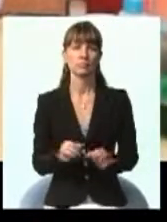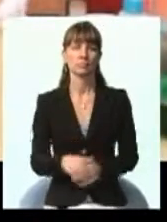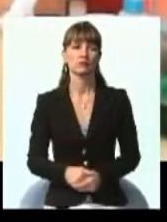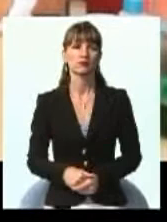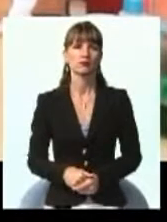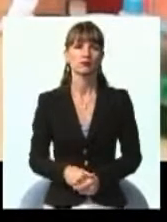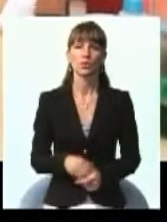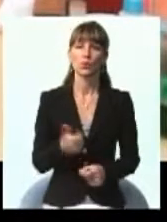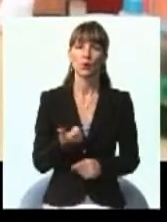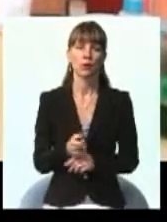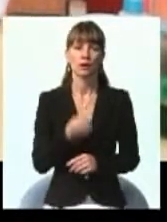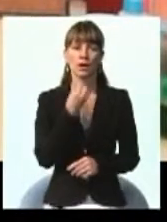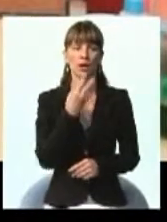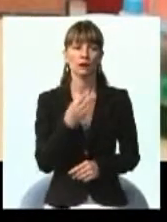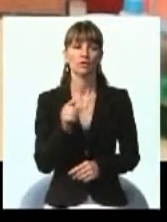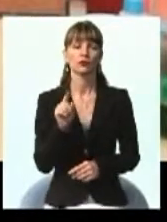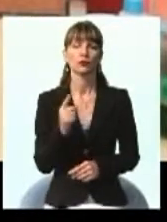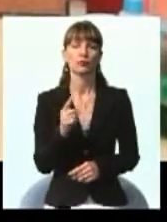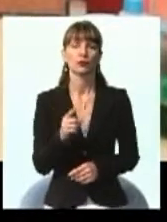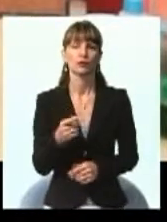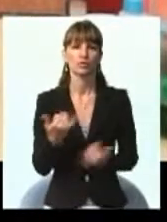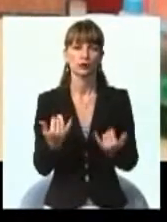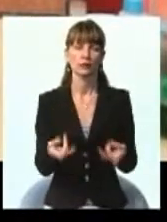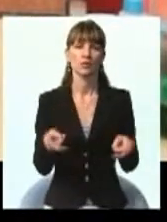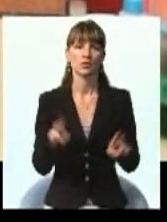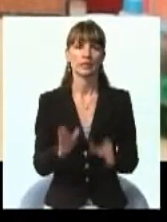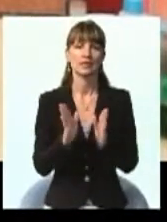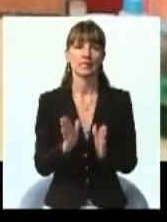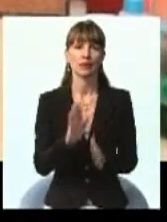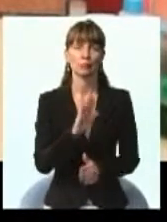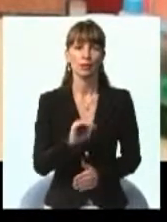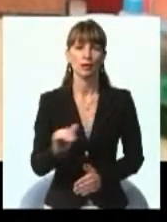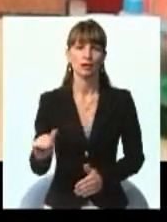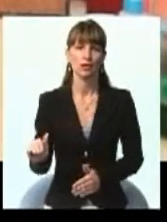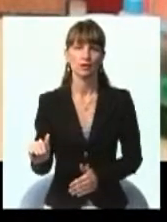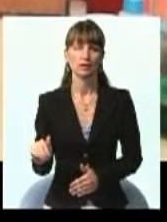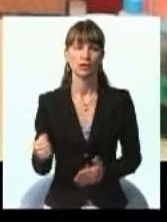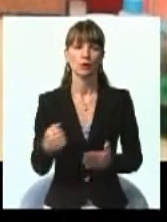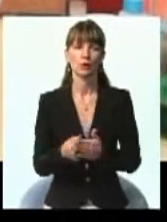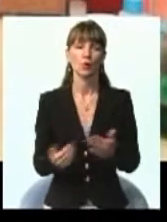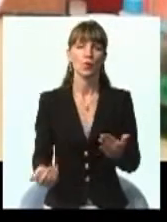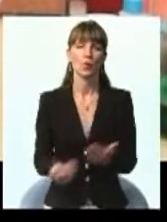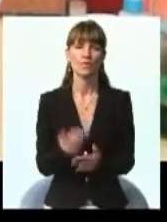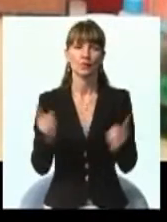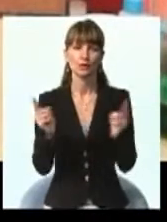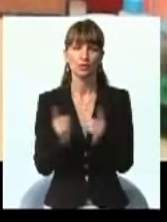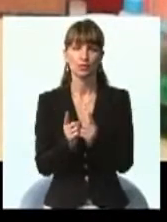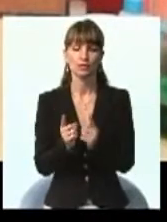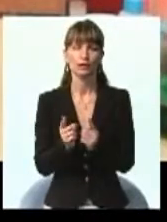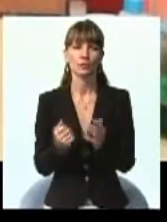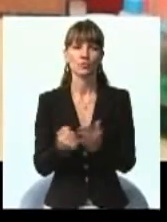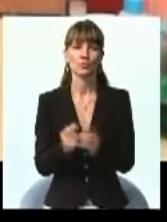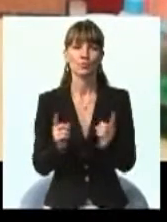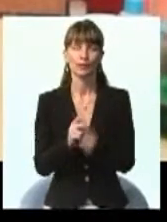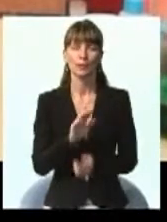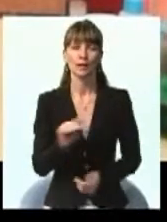Так. Ну, дуже добре. Отже, тепер нам залишається тільки попрощатися. До нових зустрічей, до побачення.